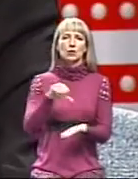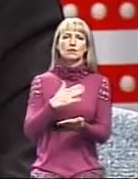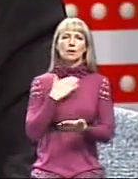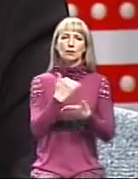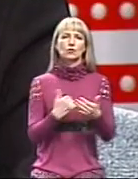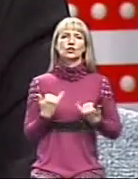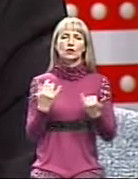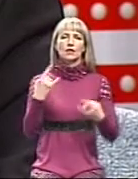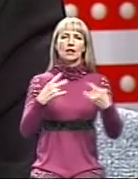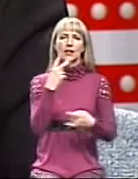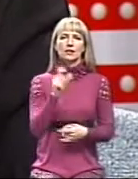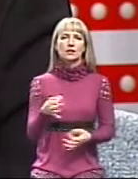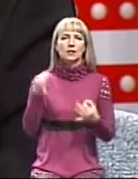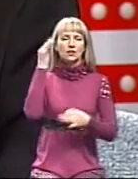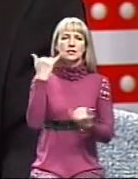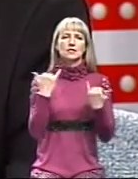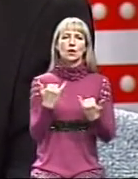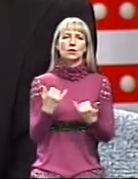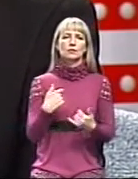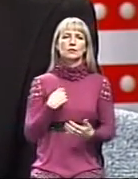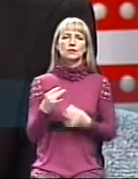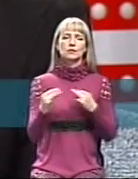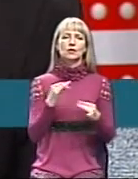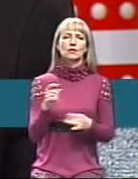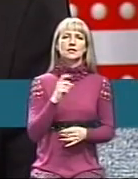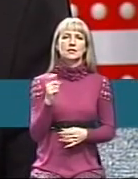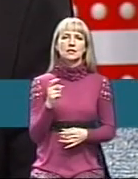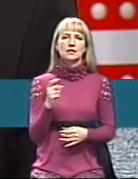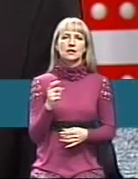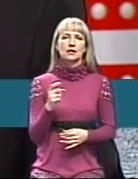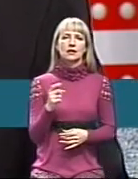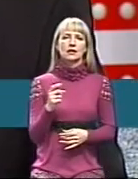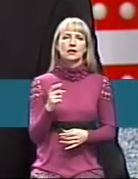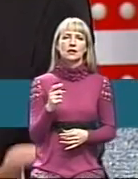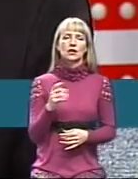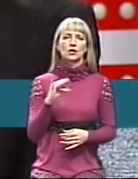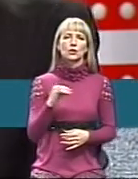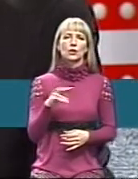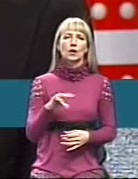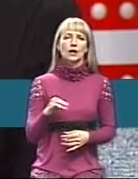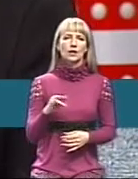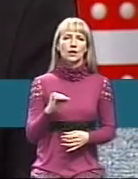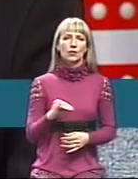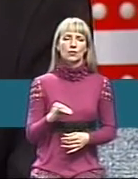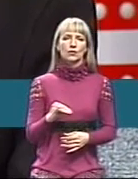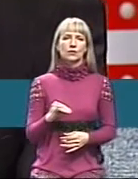шановні телеглядачі. Нагадаю, сьогодні ми спілкувалися з Юлією